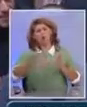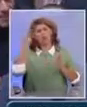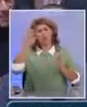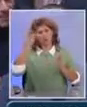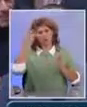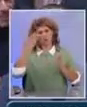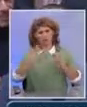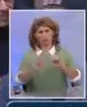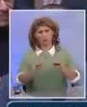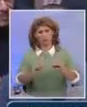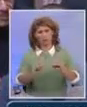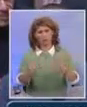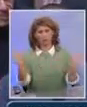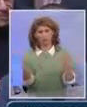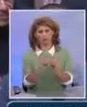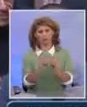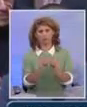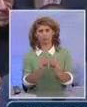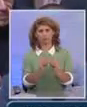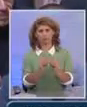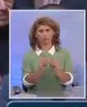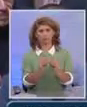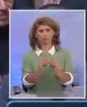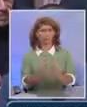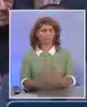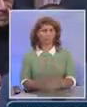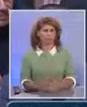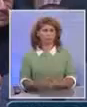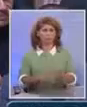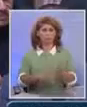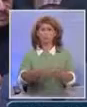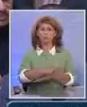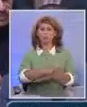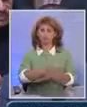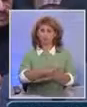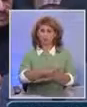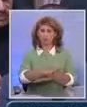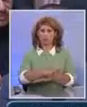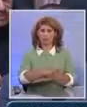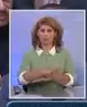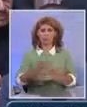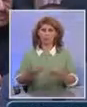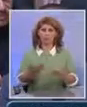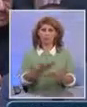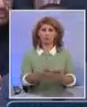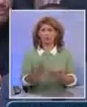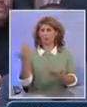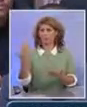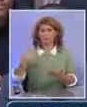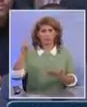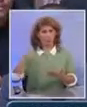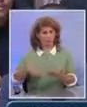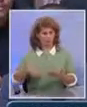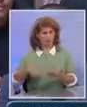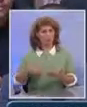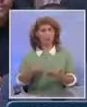παιδεία συνοψίζεται στο νομοσχέδιο το οποίο είχε κατατεθεί προημερών και